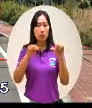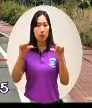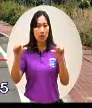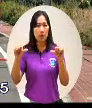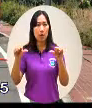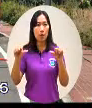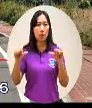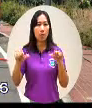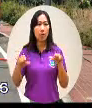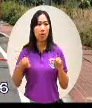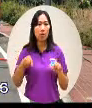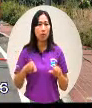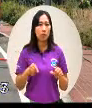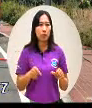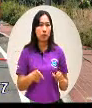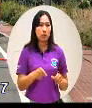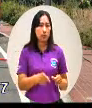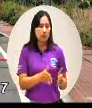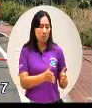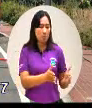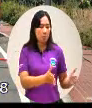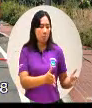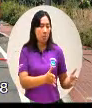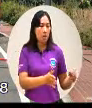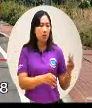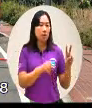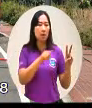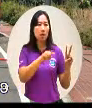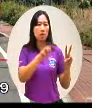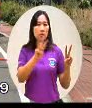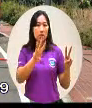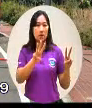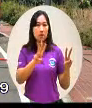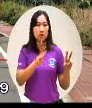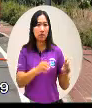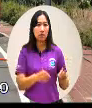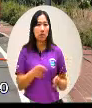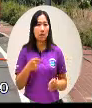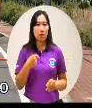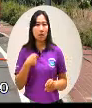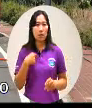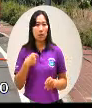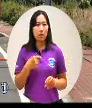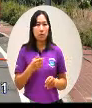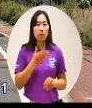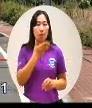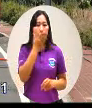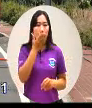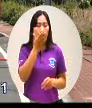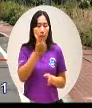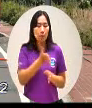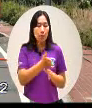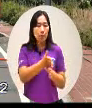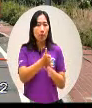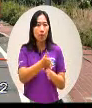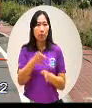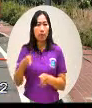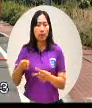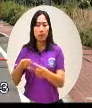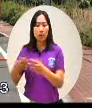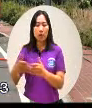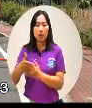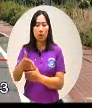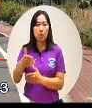啦，这个分隔道二点三米啦，你看一台游览车加一台工程车佫骑起哩进人行道